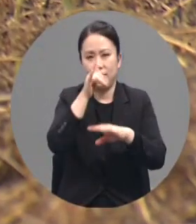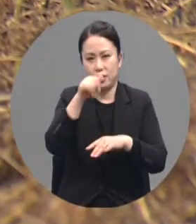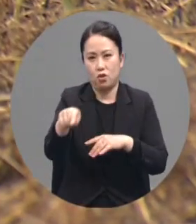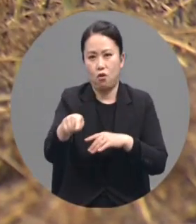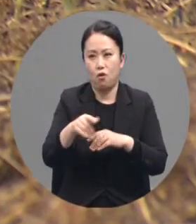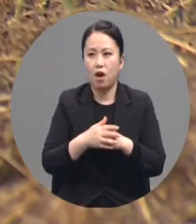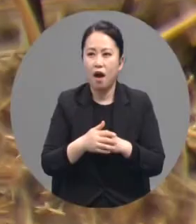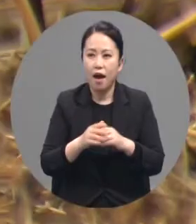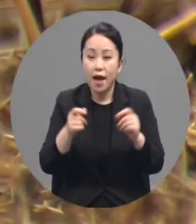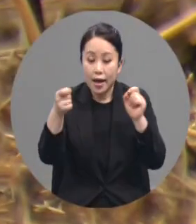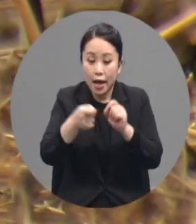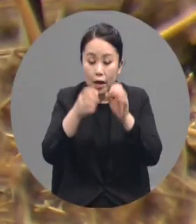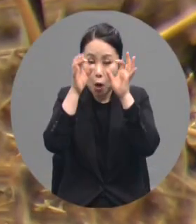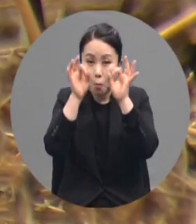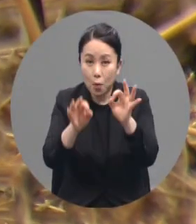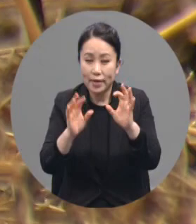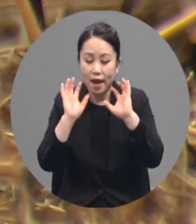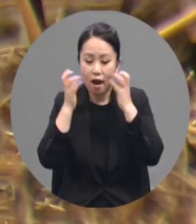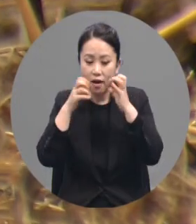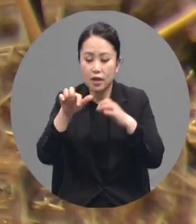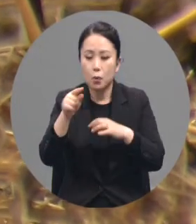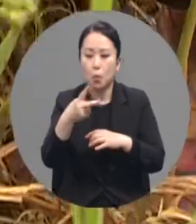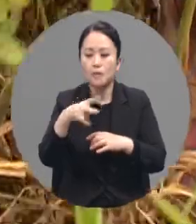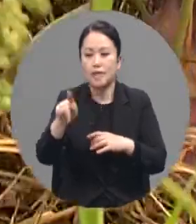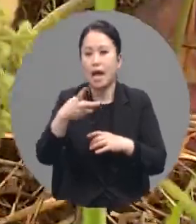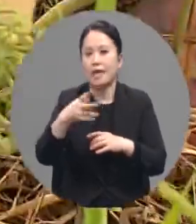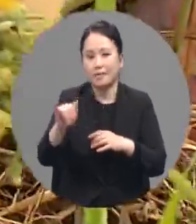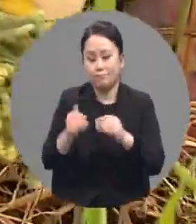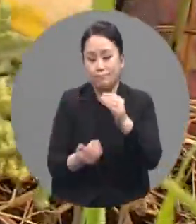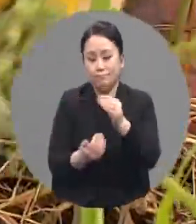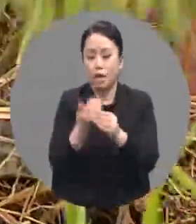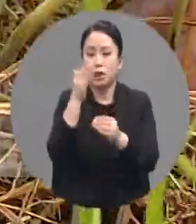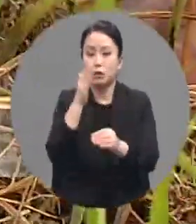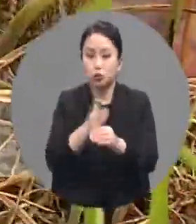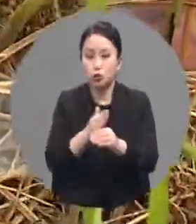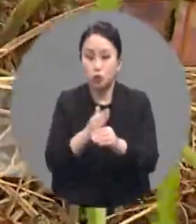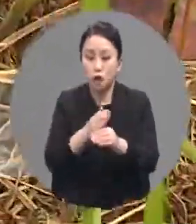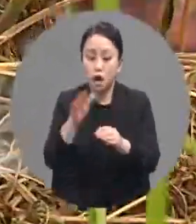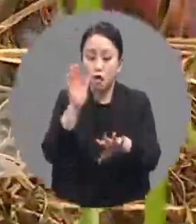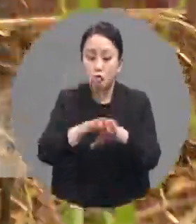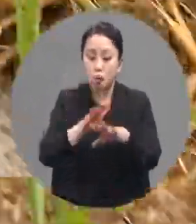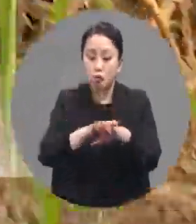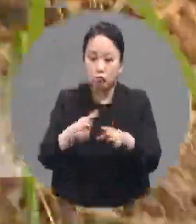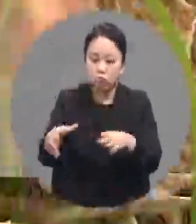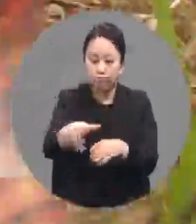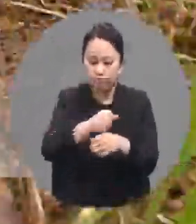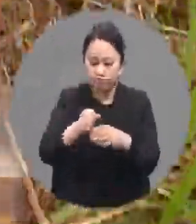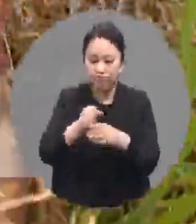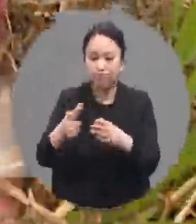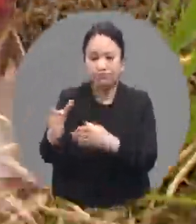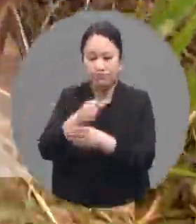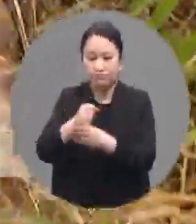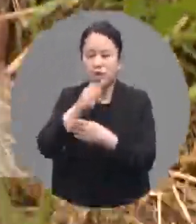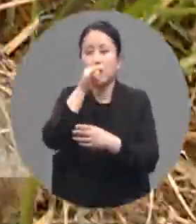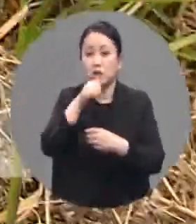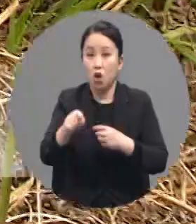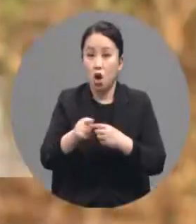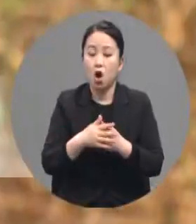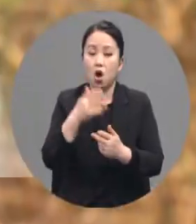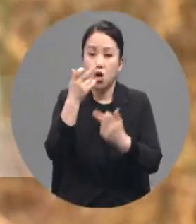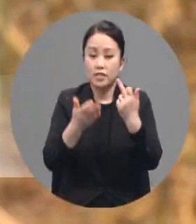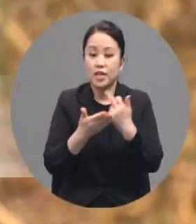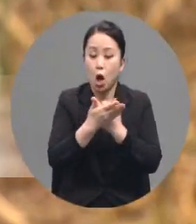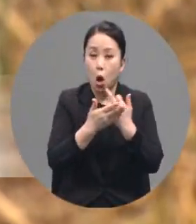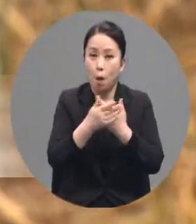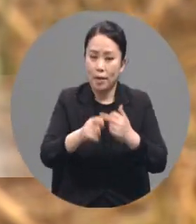봤더니 어린 고사리가 파릇파릇 돋아났습니다. 고사리는 손으로 줄기를 꺾어 따냅니다. 섬 지역 온화한